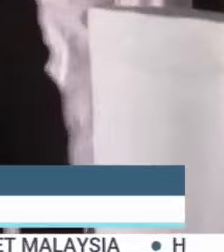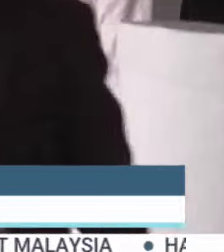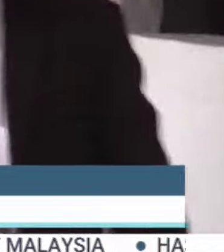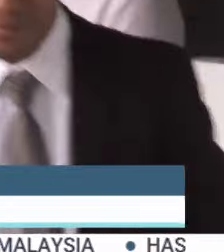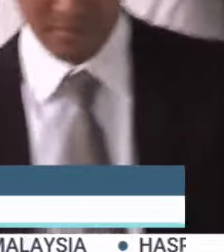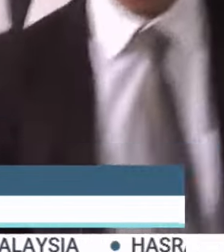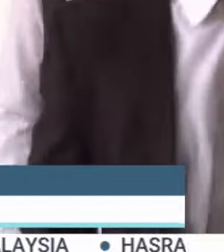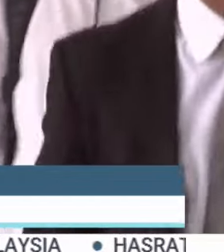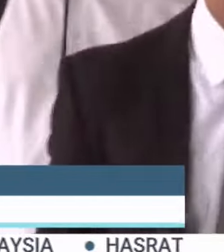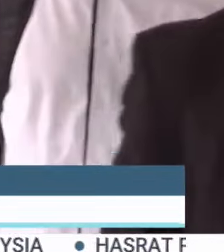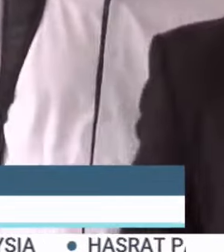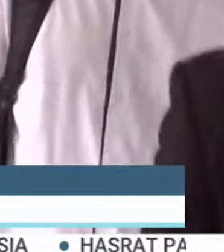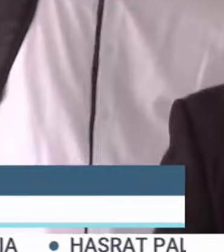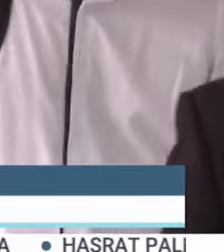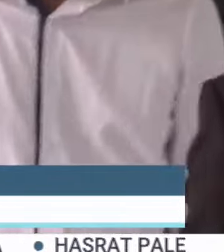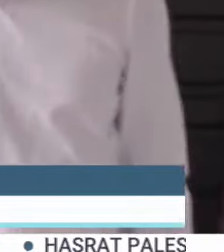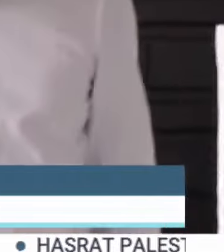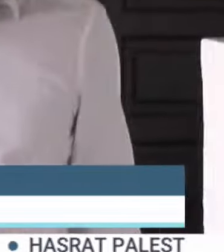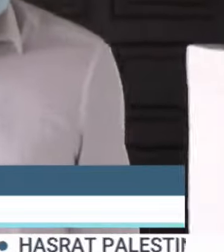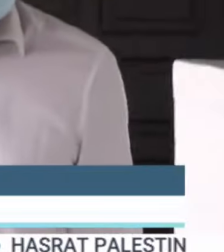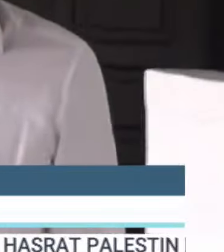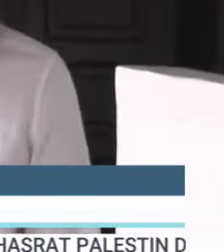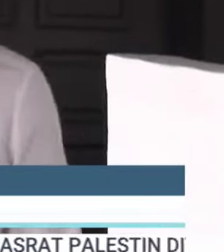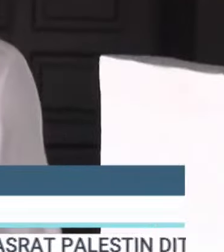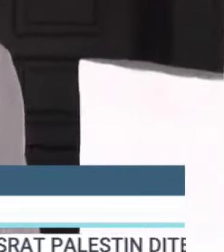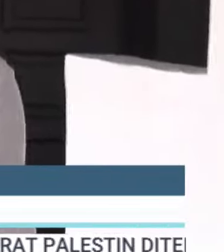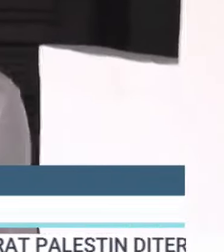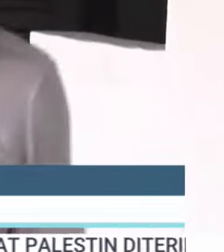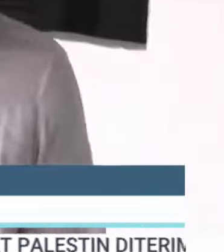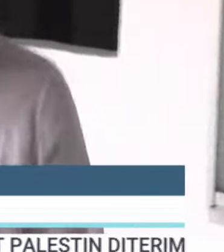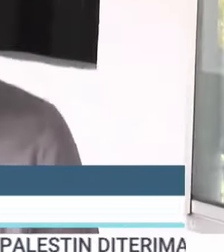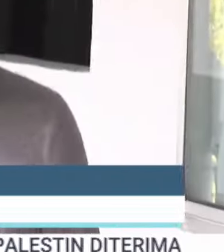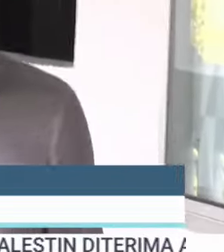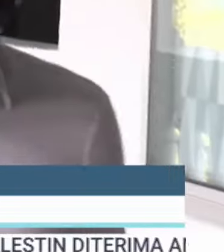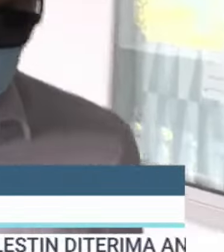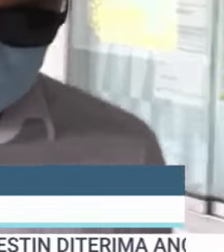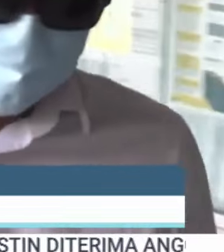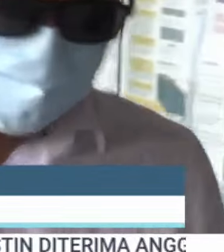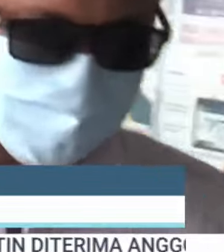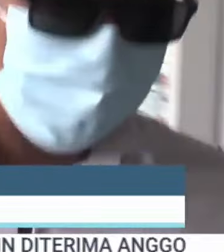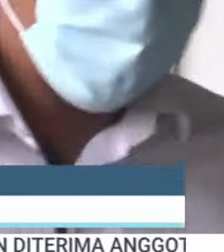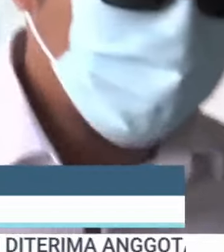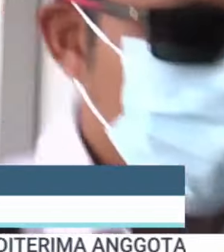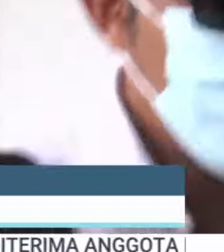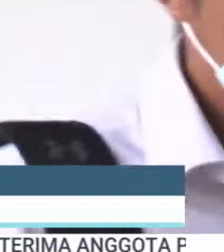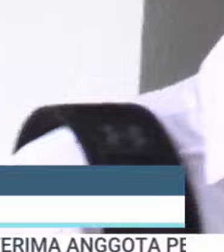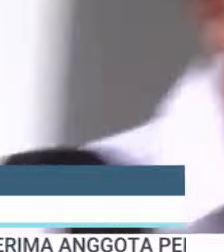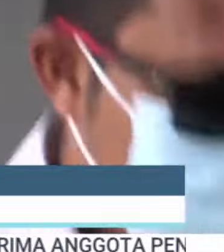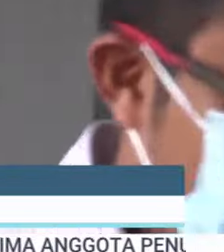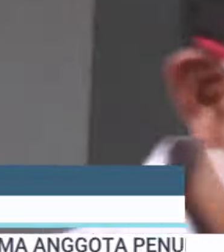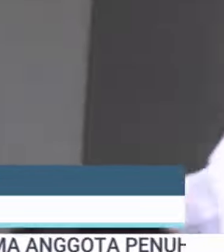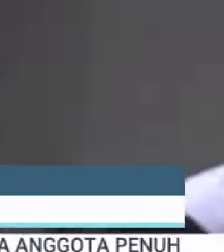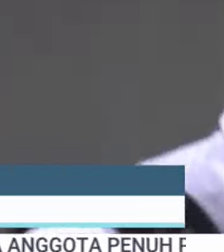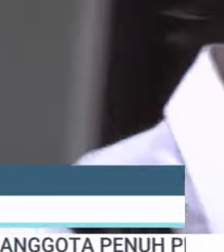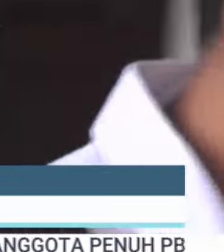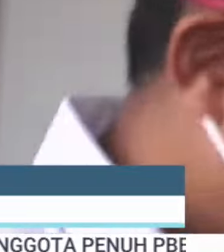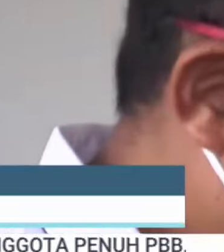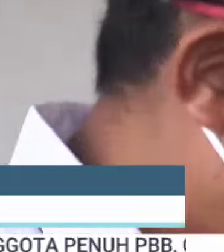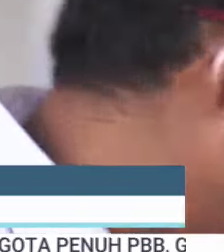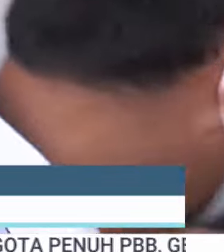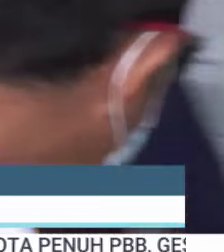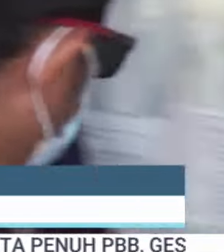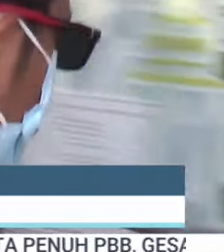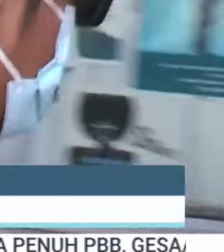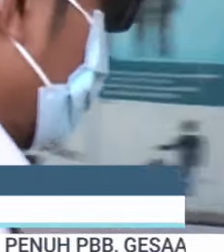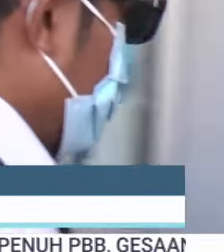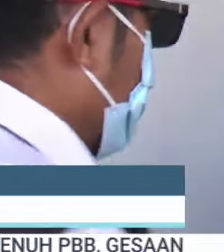dalamungan akta 574 Sabit kesalahan hukuman penjara maksimum 2 tahun atau denda atau kedua-duanya Hakim